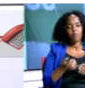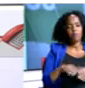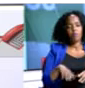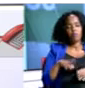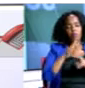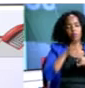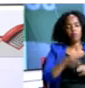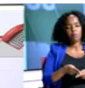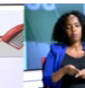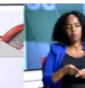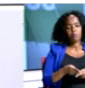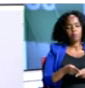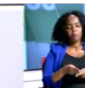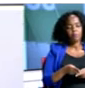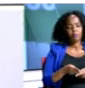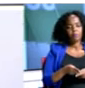ulfato etufa